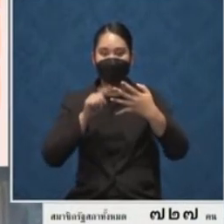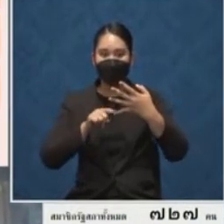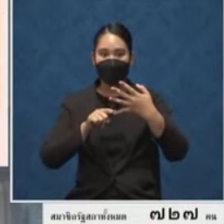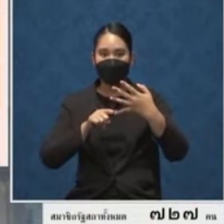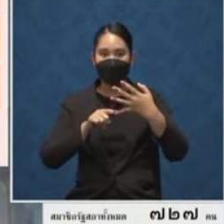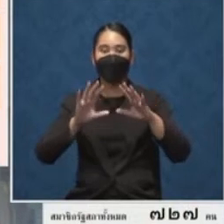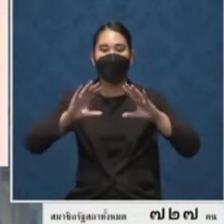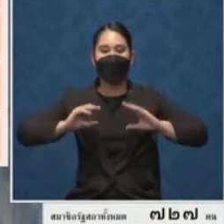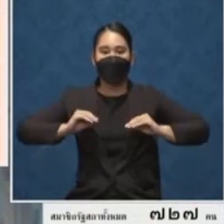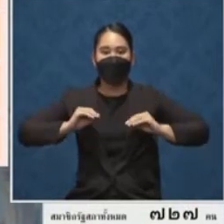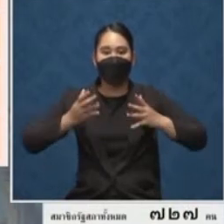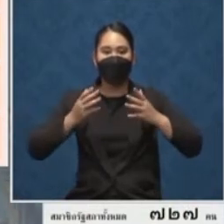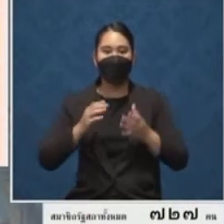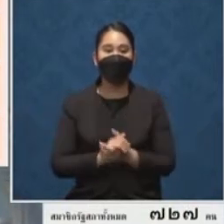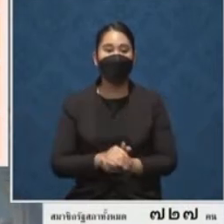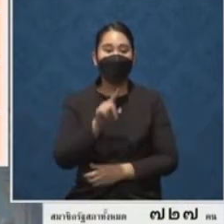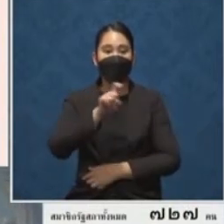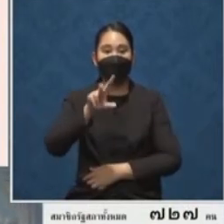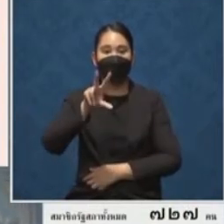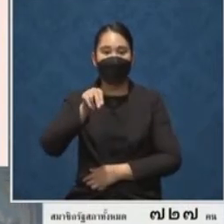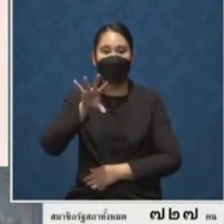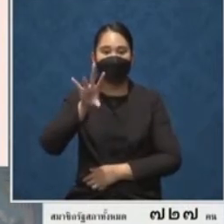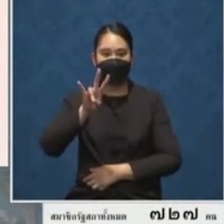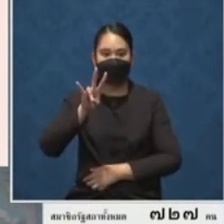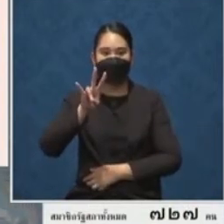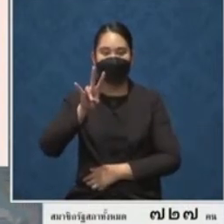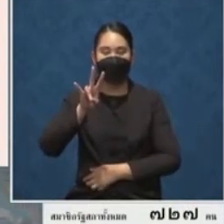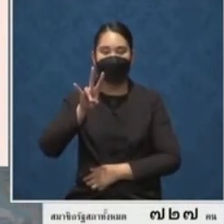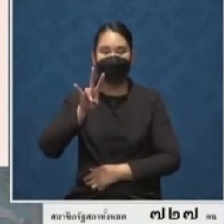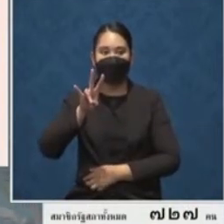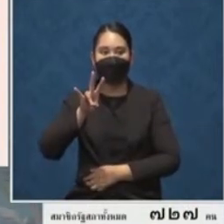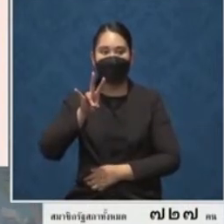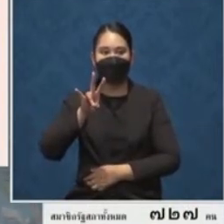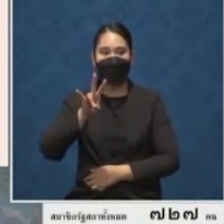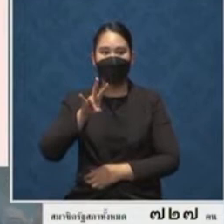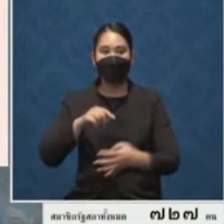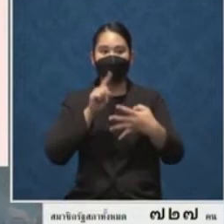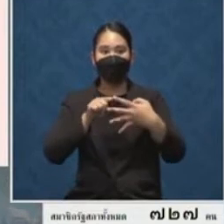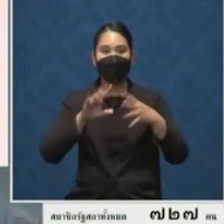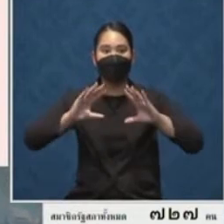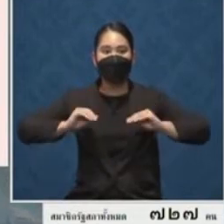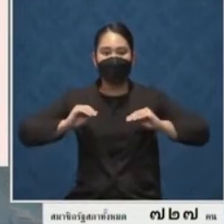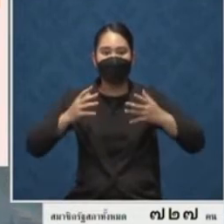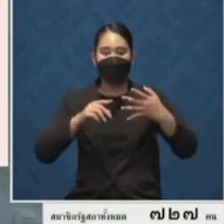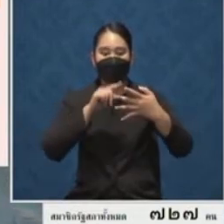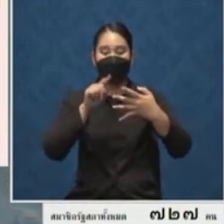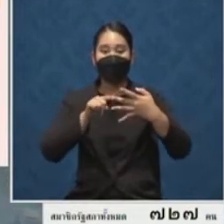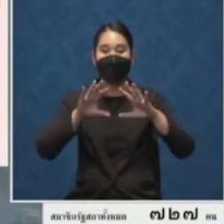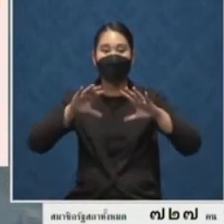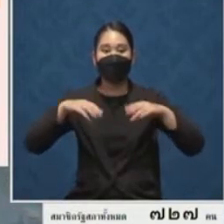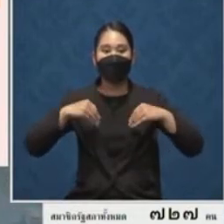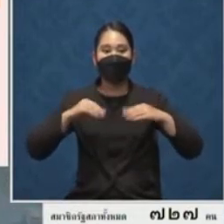การ 137พลเอกชูศักดิ์เมฆสุวรรณ 1ไม่รับหลักการ2ไม่รับหลัก